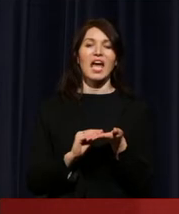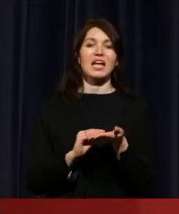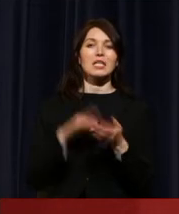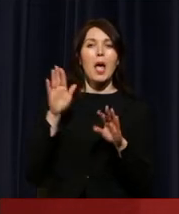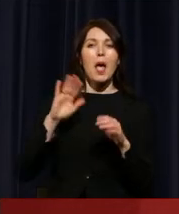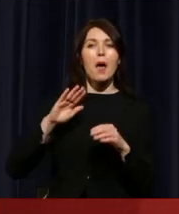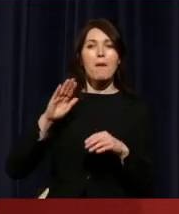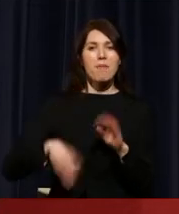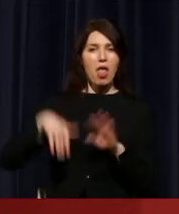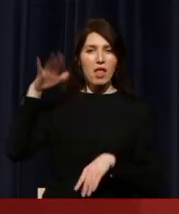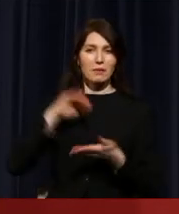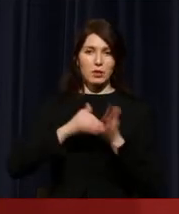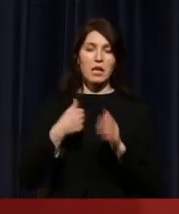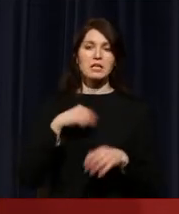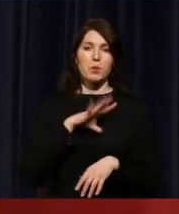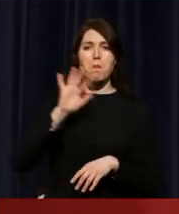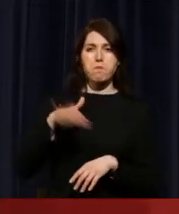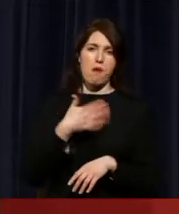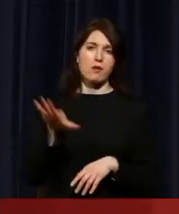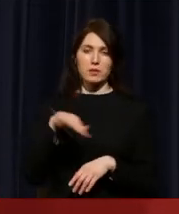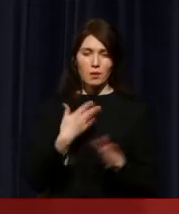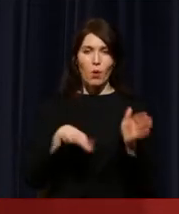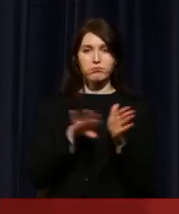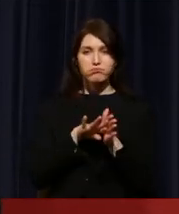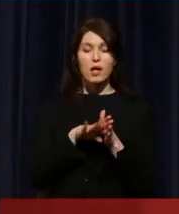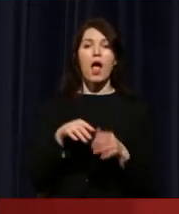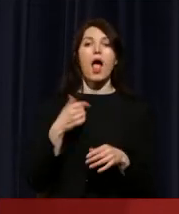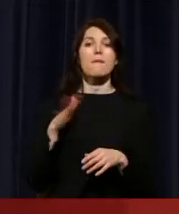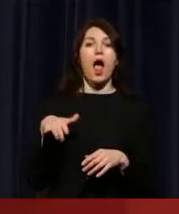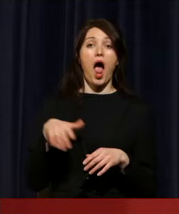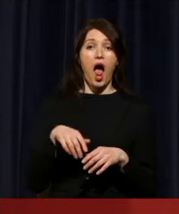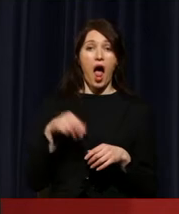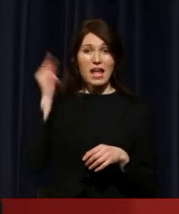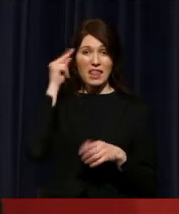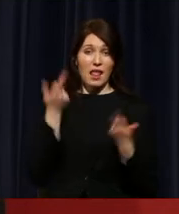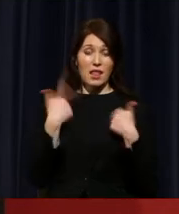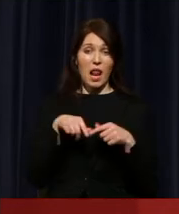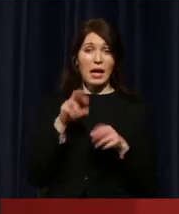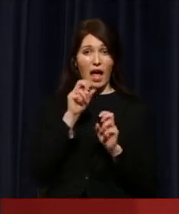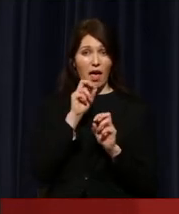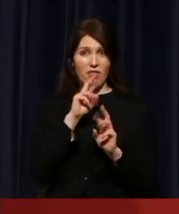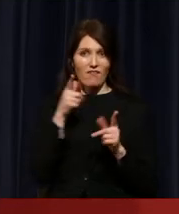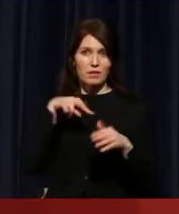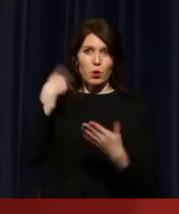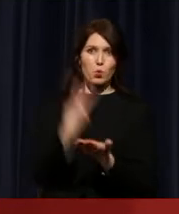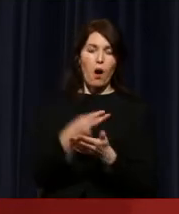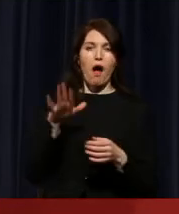bērnības situācija, spēlēju basketbolu un salauzu kāju treniņa laikā, neveiksmīgi